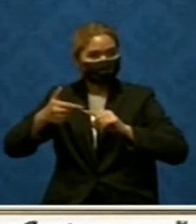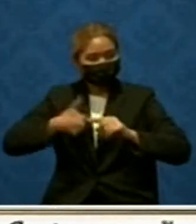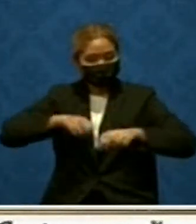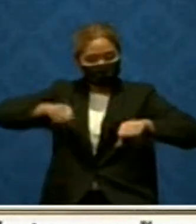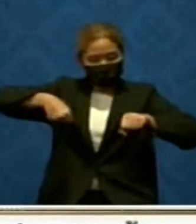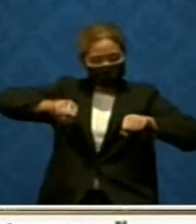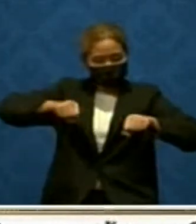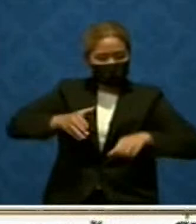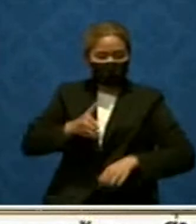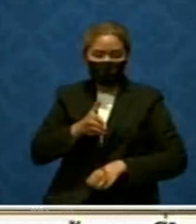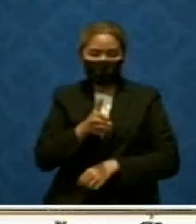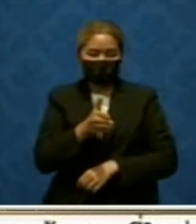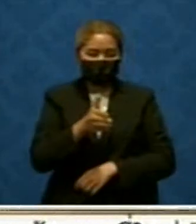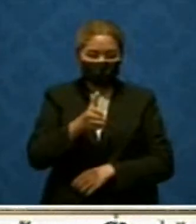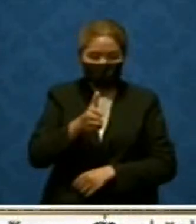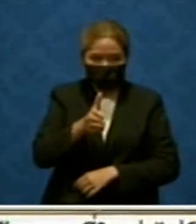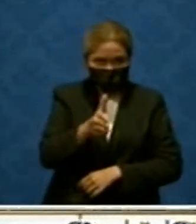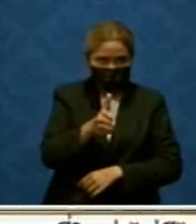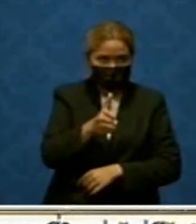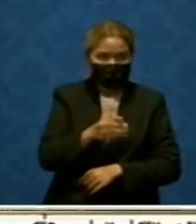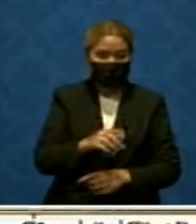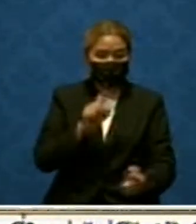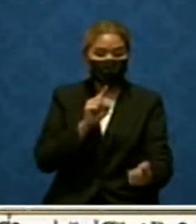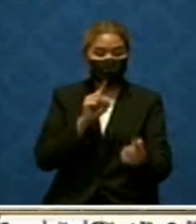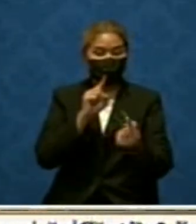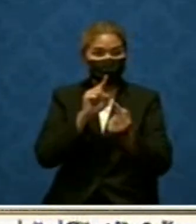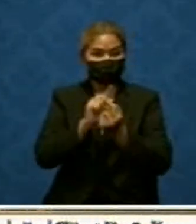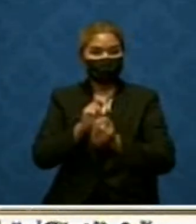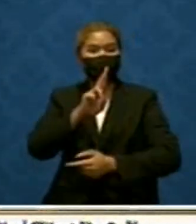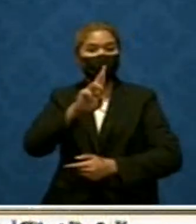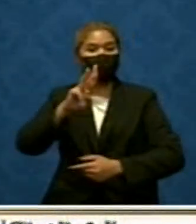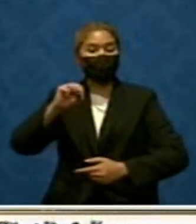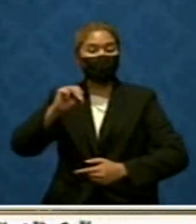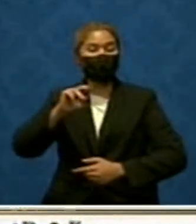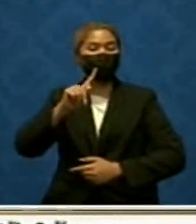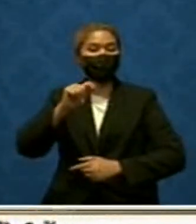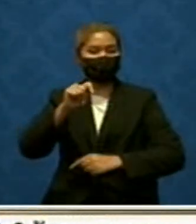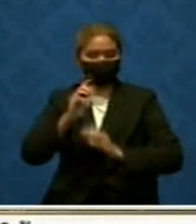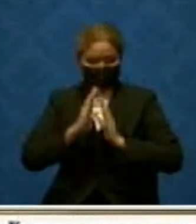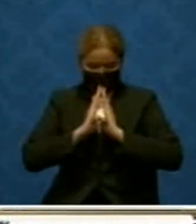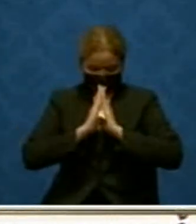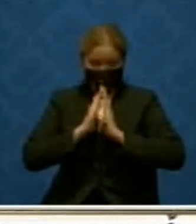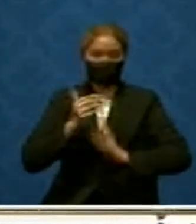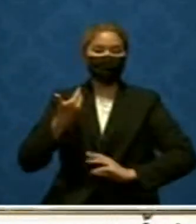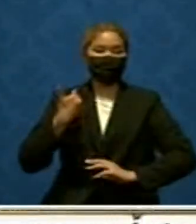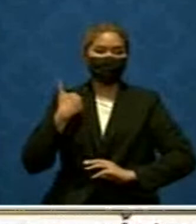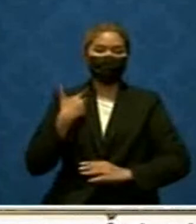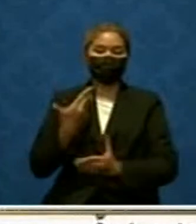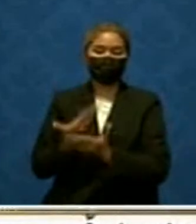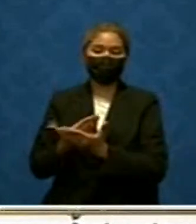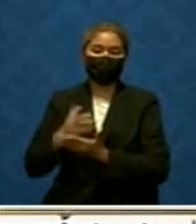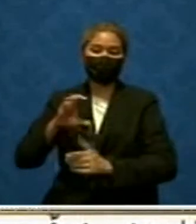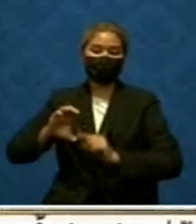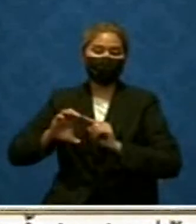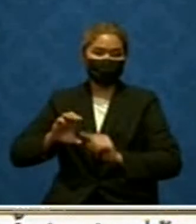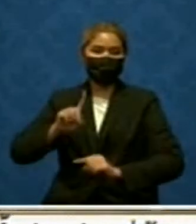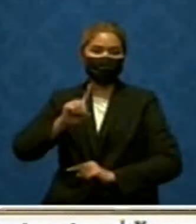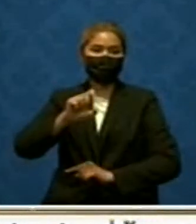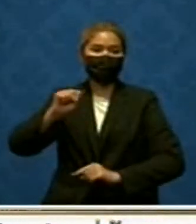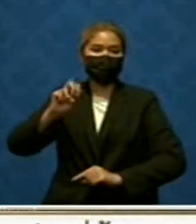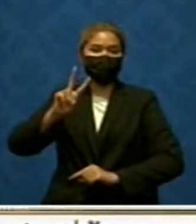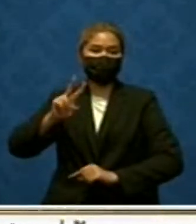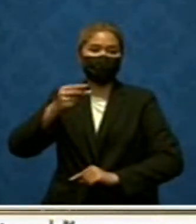กสวัสดีครัท่รำตีในอุธยาน แต่ถ้ามาทำทกรบครับ ใช้เงินไป 1,202,000 ล้านบาท